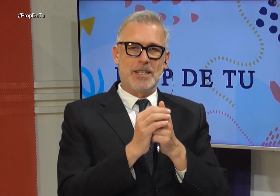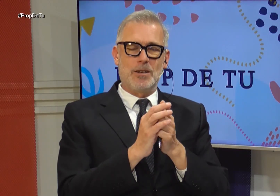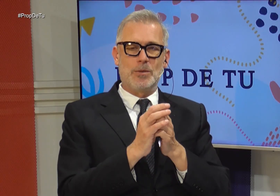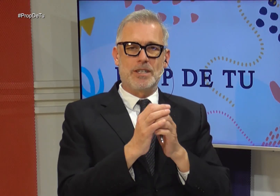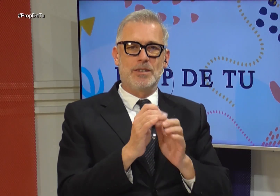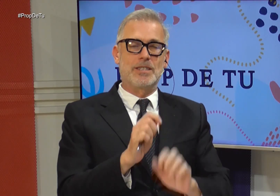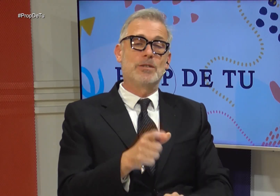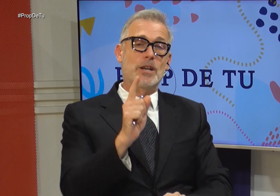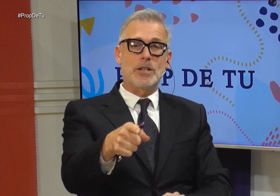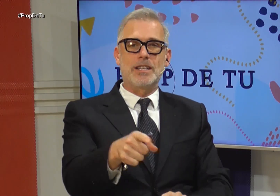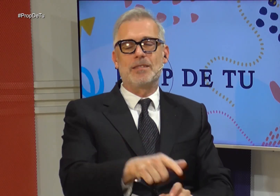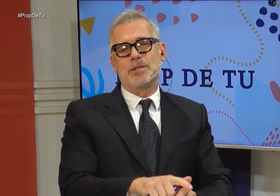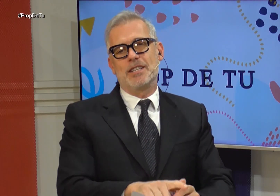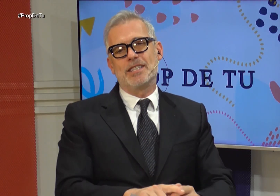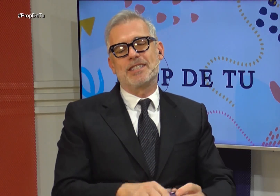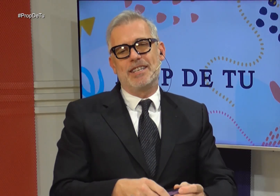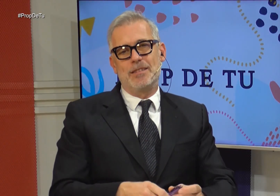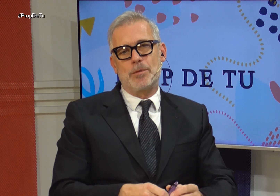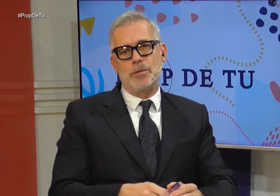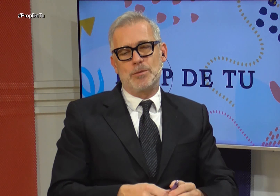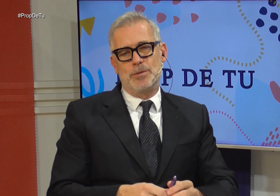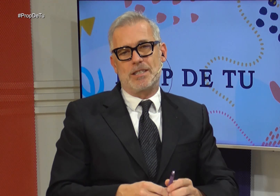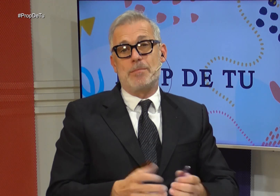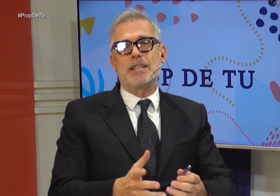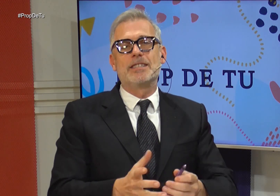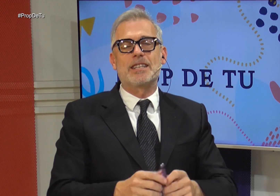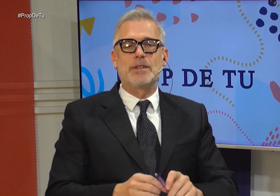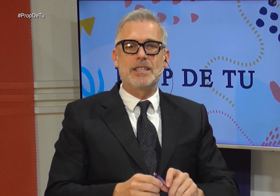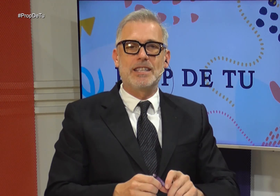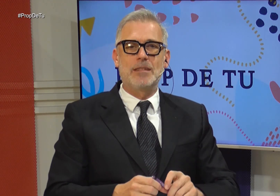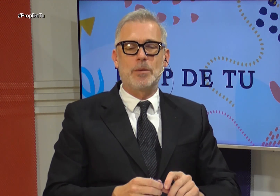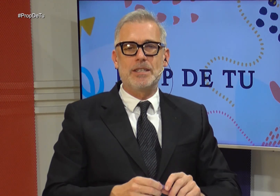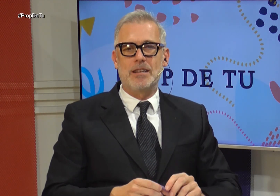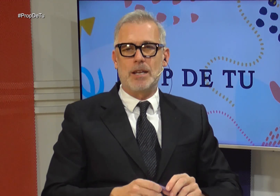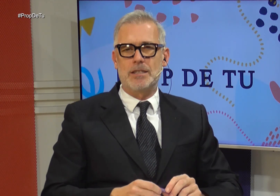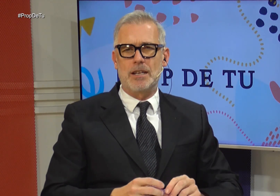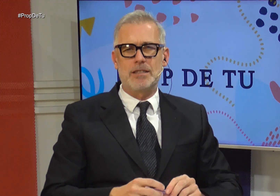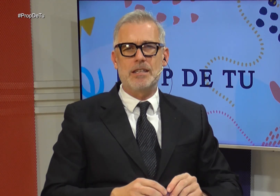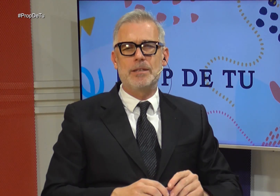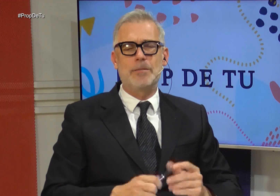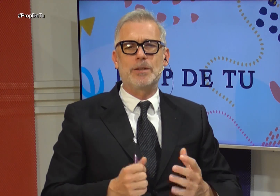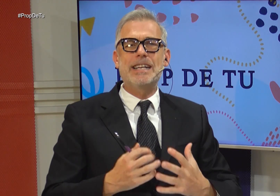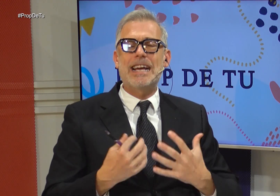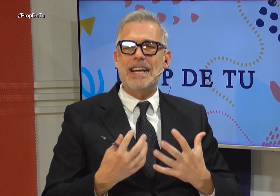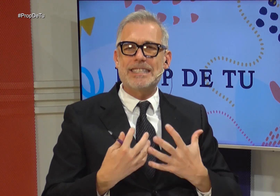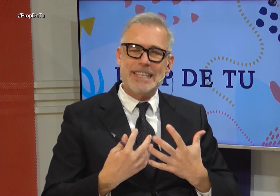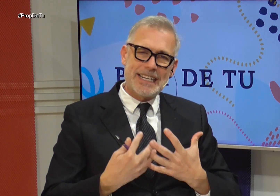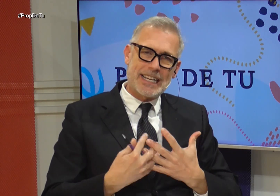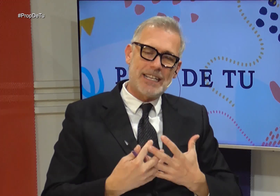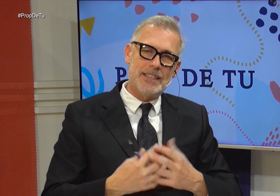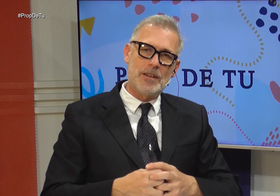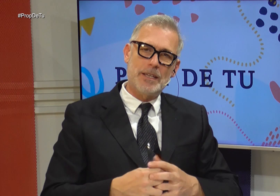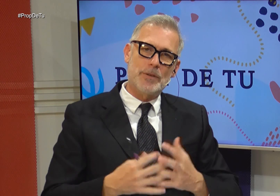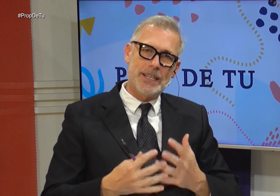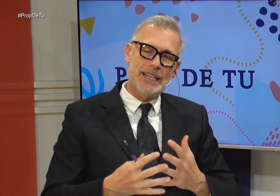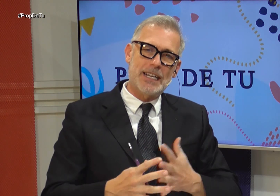Estem així de nou, senyores i senyors. Recorden que estan vostès en prop de tu. Ja sé, el màxim de referència de la província de València. L'altre dia em diria, però